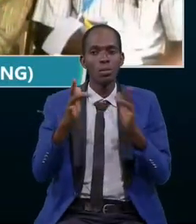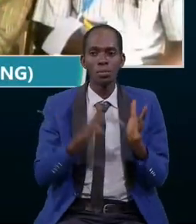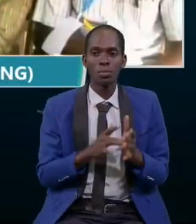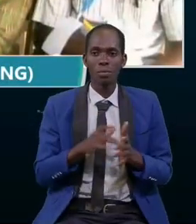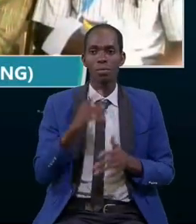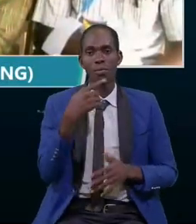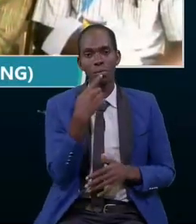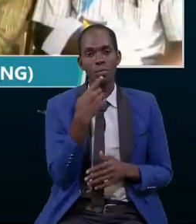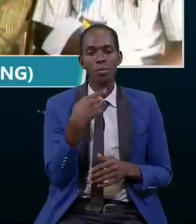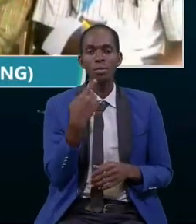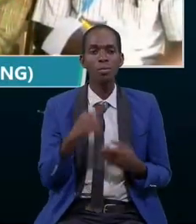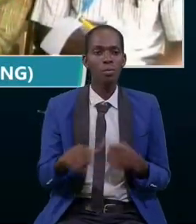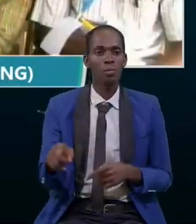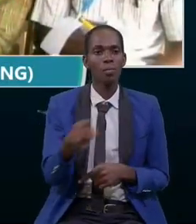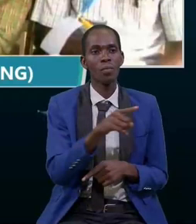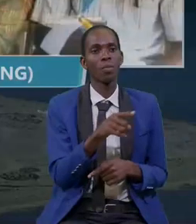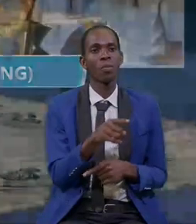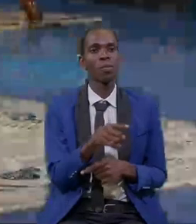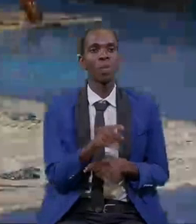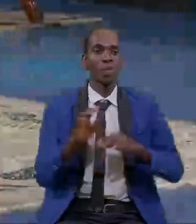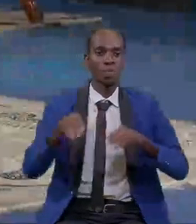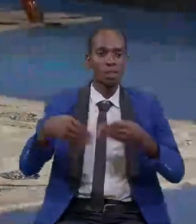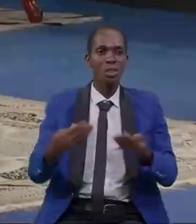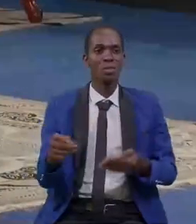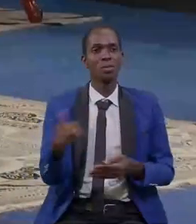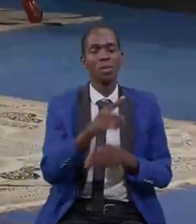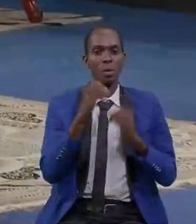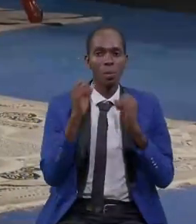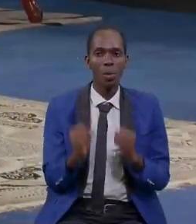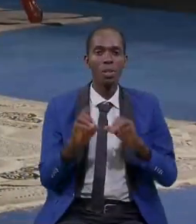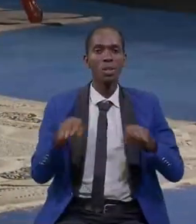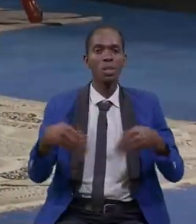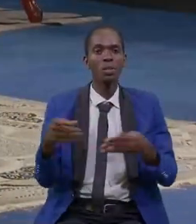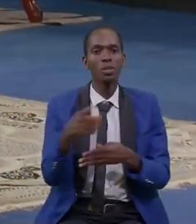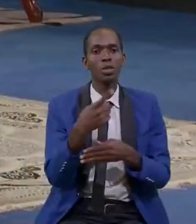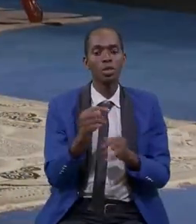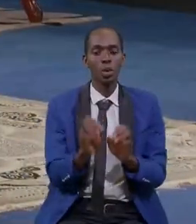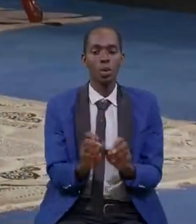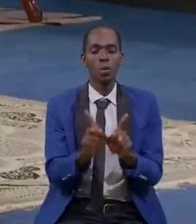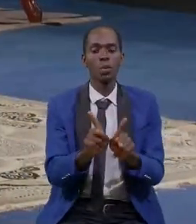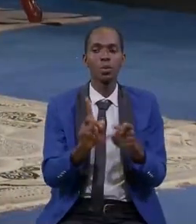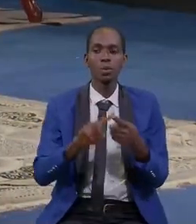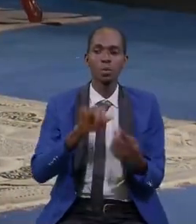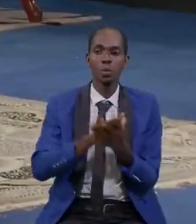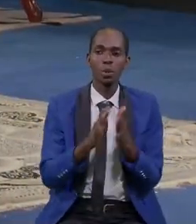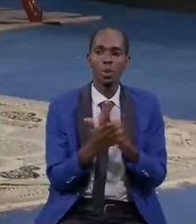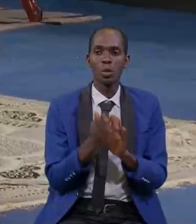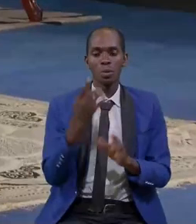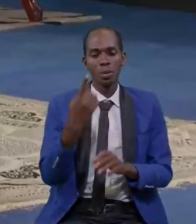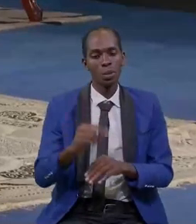dit, il leur a donné le pouvoir, il leur a donné le privilège de devenir enfants de